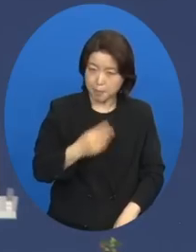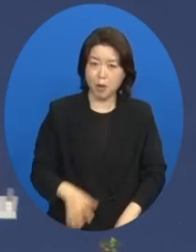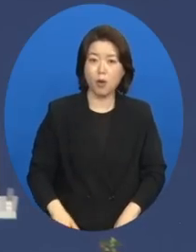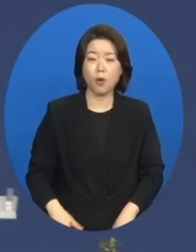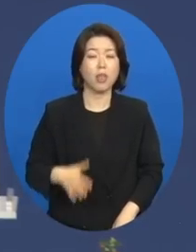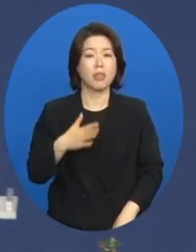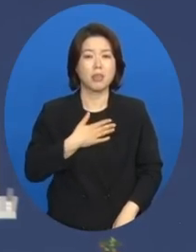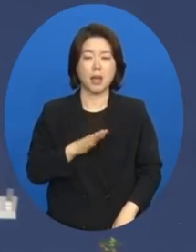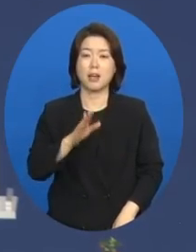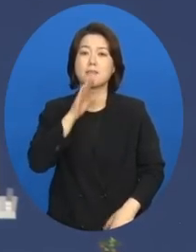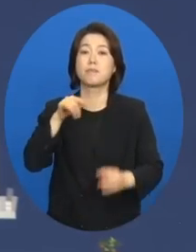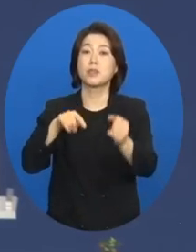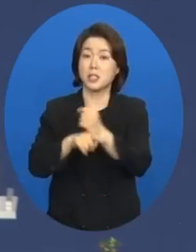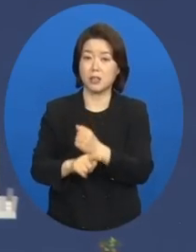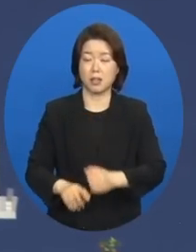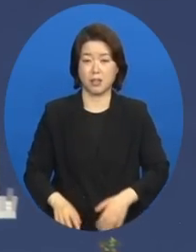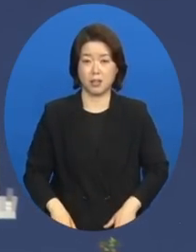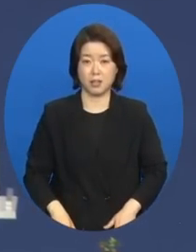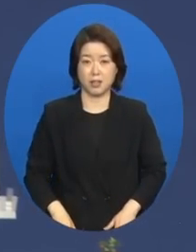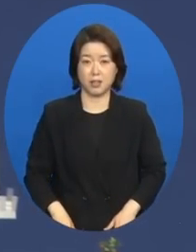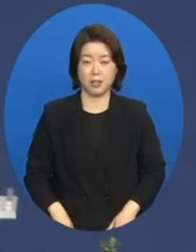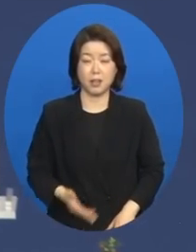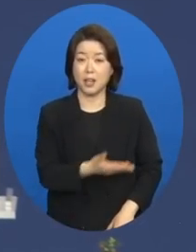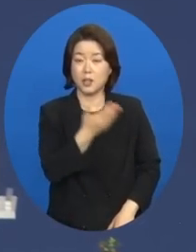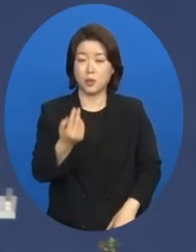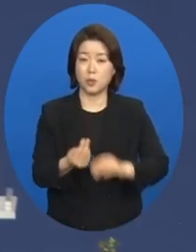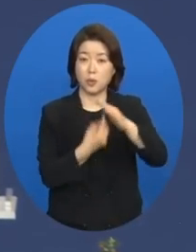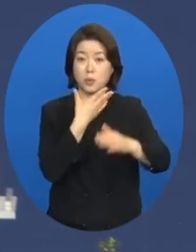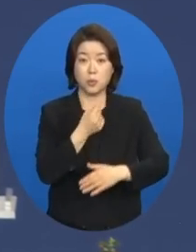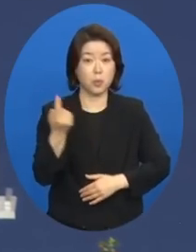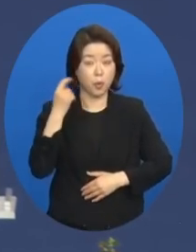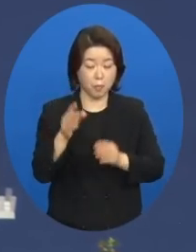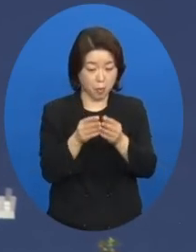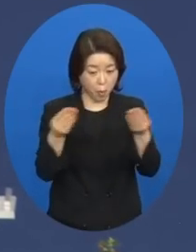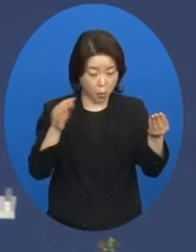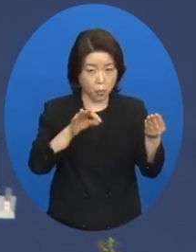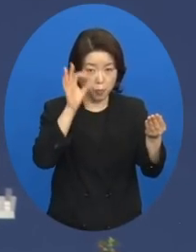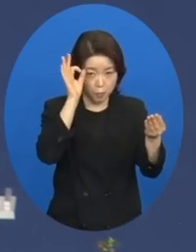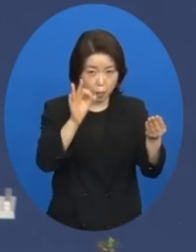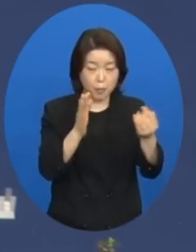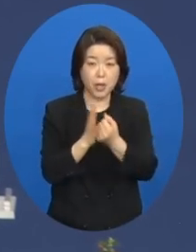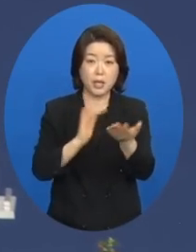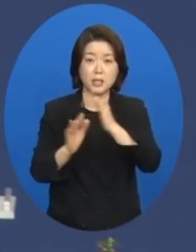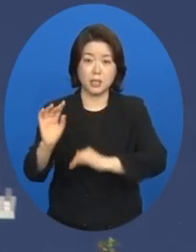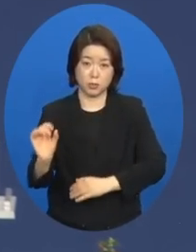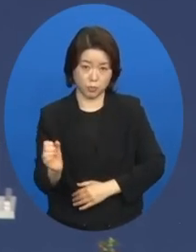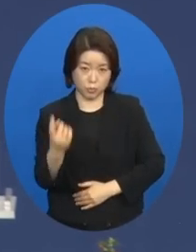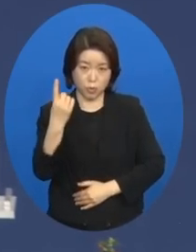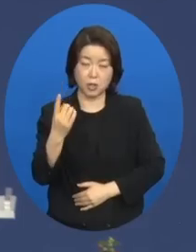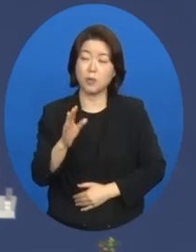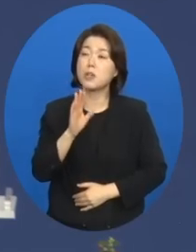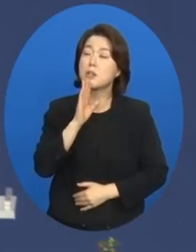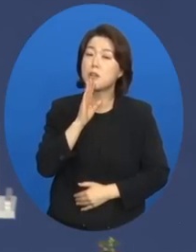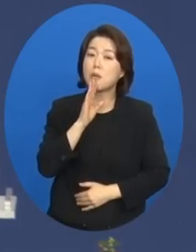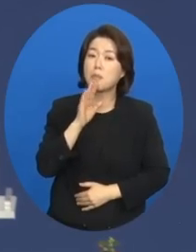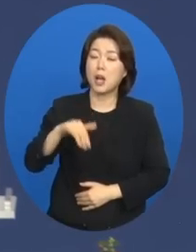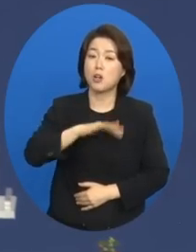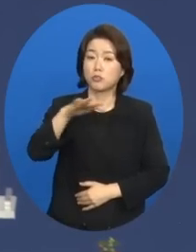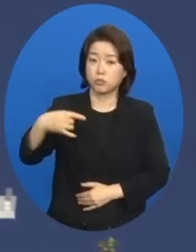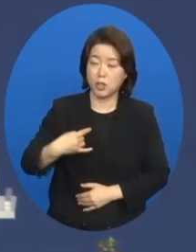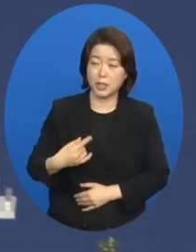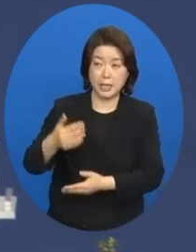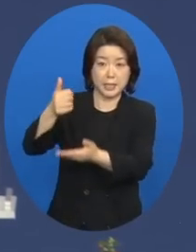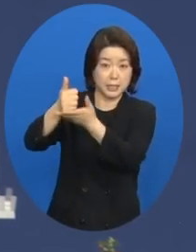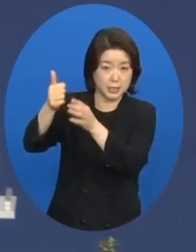그리고 진리다. 그리고 여러분 요한복음에는 예수님께서 정말 예수님이 우리에게 정말